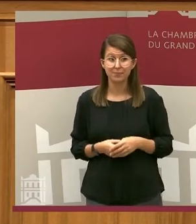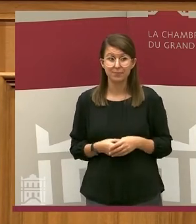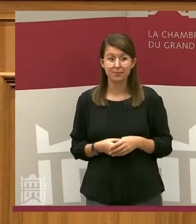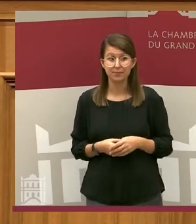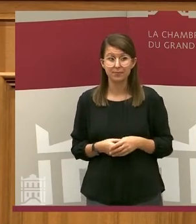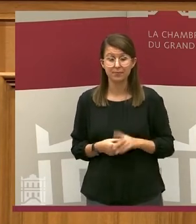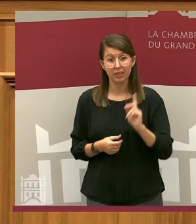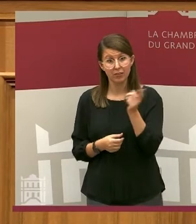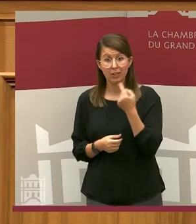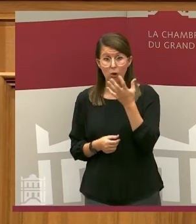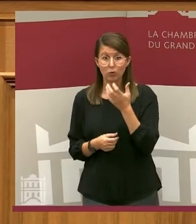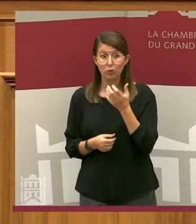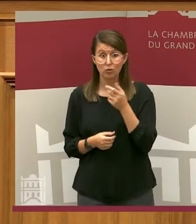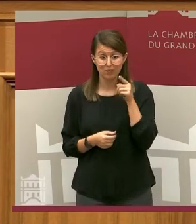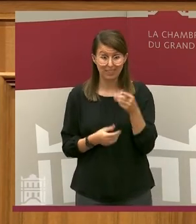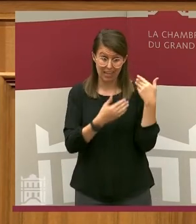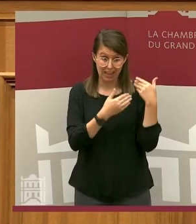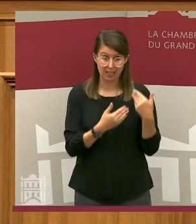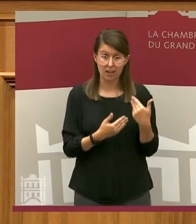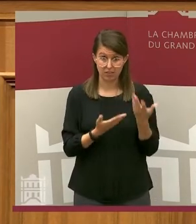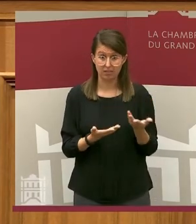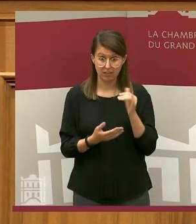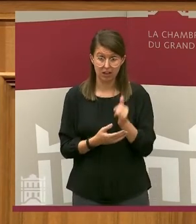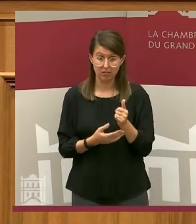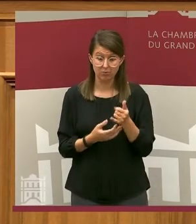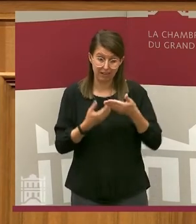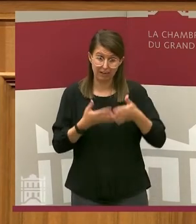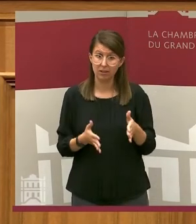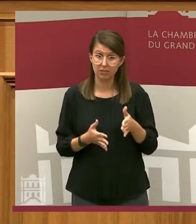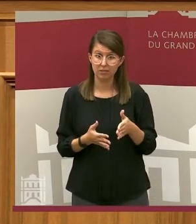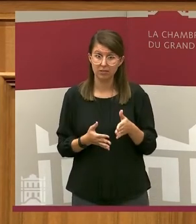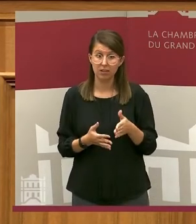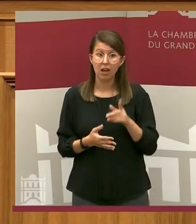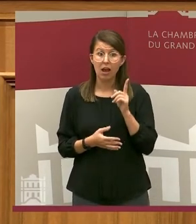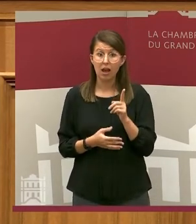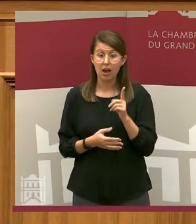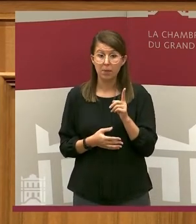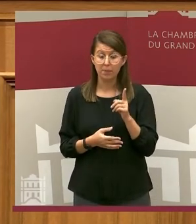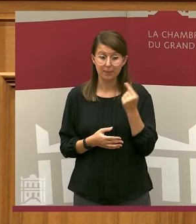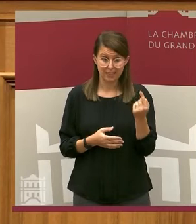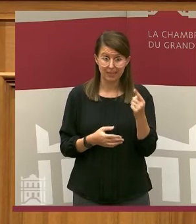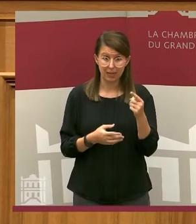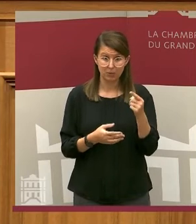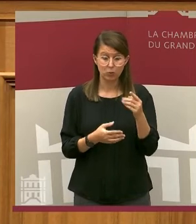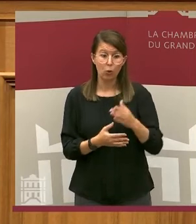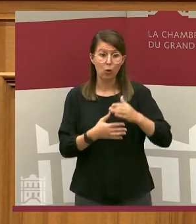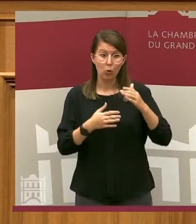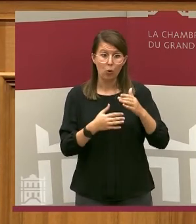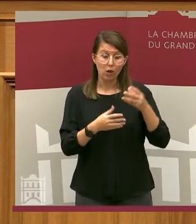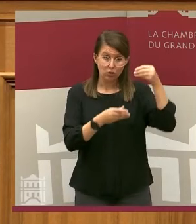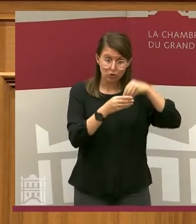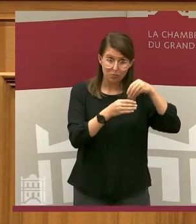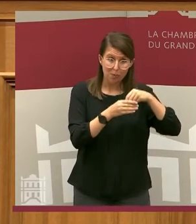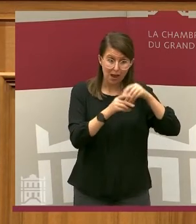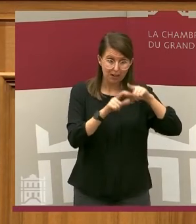Wir wollen aber nicht nur die entlasten, die durch heiß genug Peien erreklaren, durch heiß genug